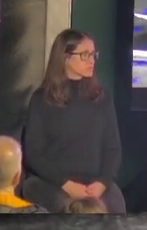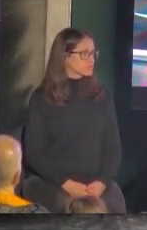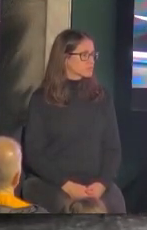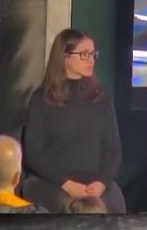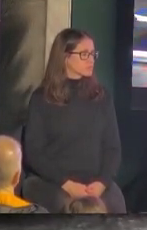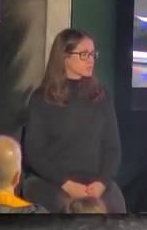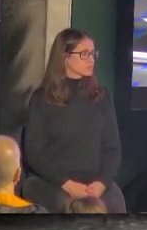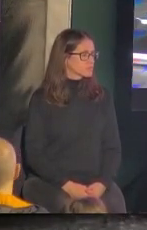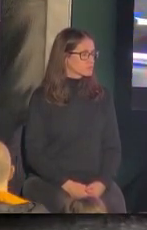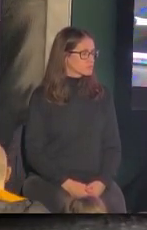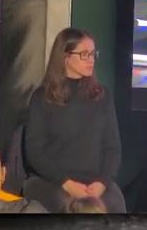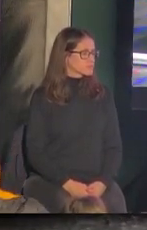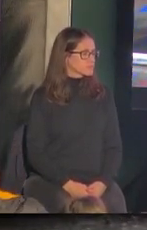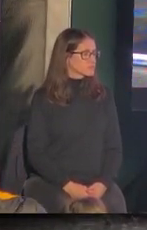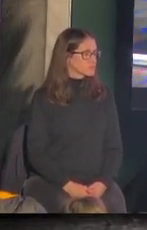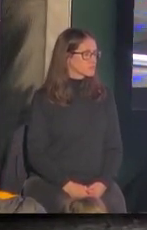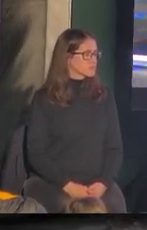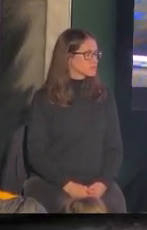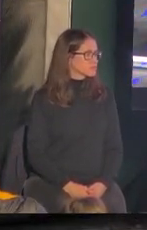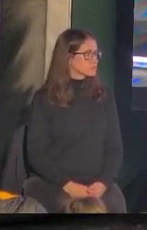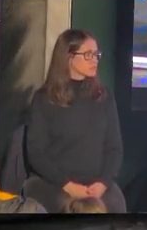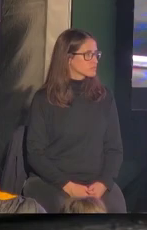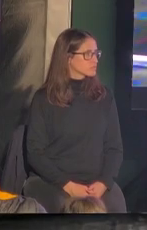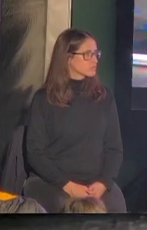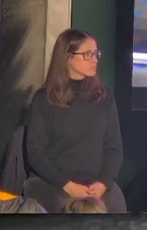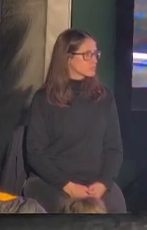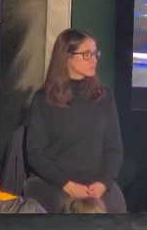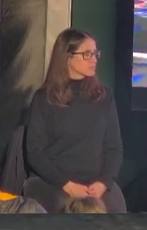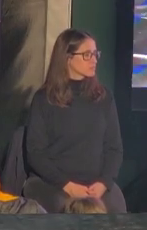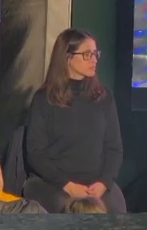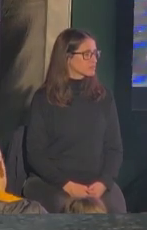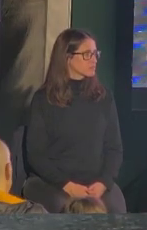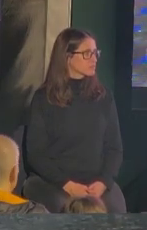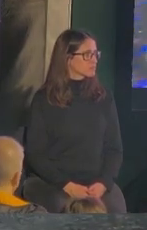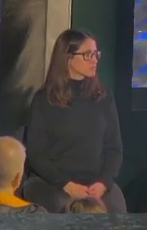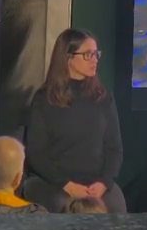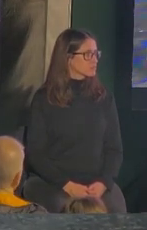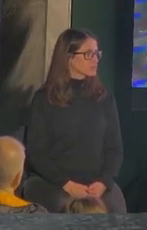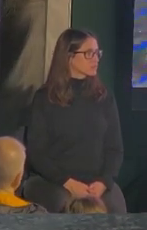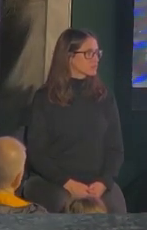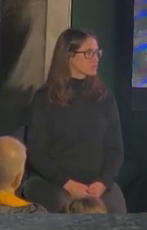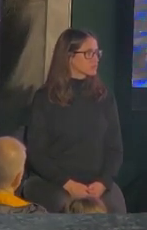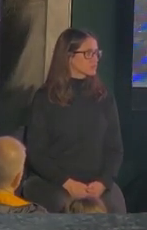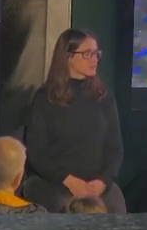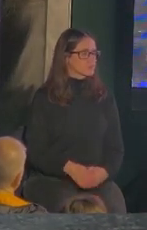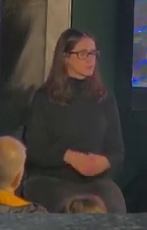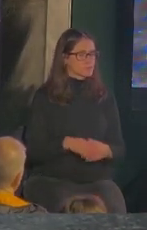Ficar-t'ho? Ben, t'ajudo? Vale. Pobret, ja estic fent difícil.